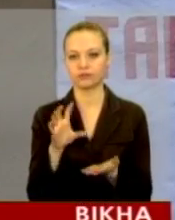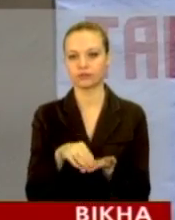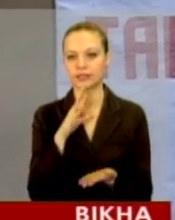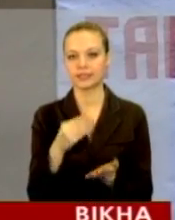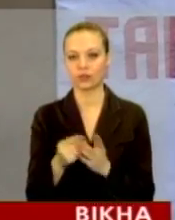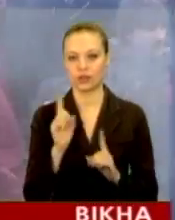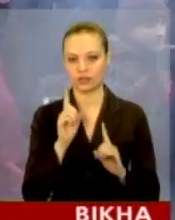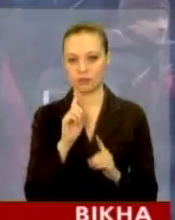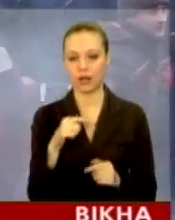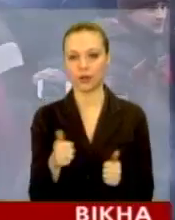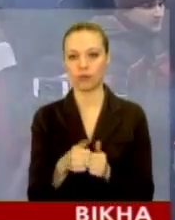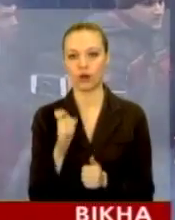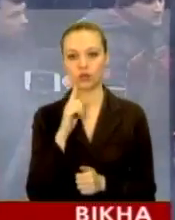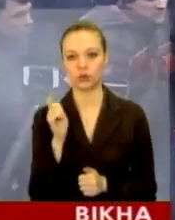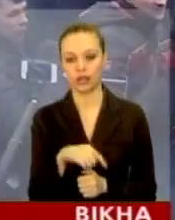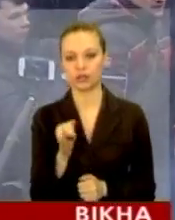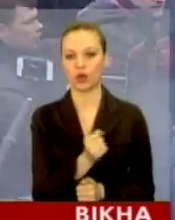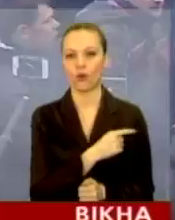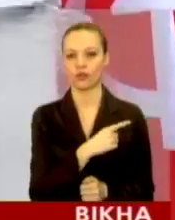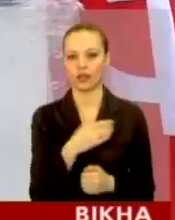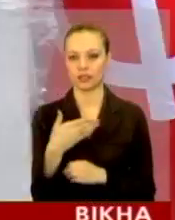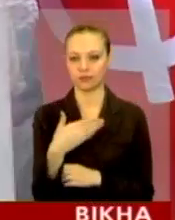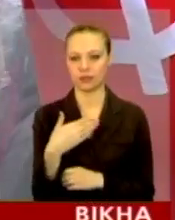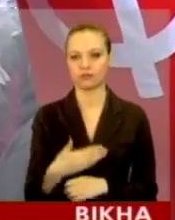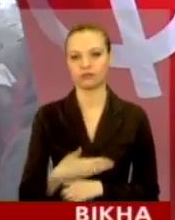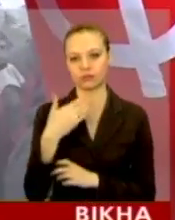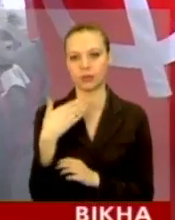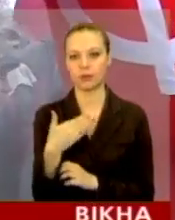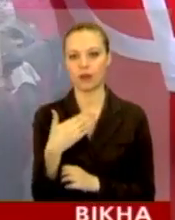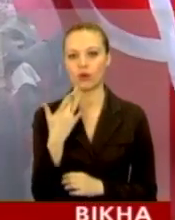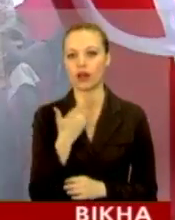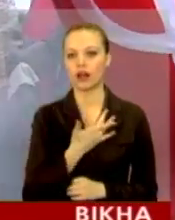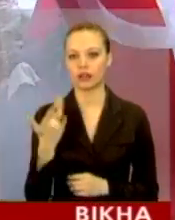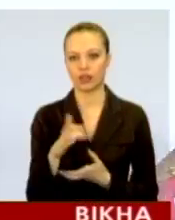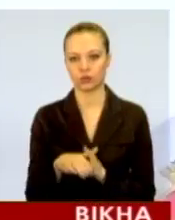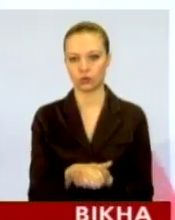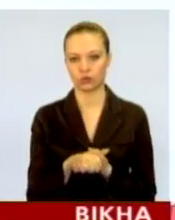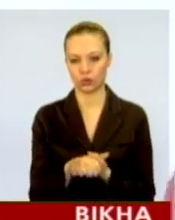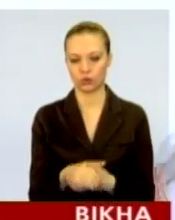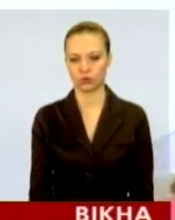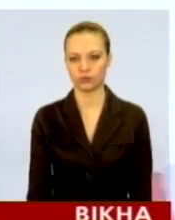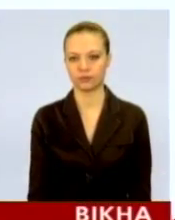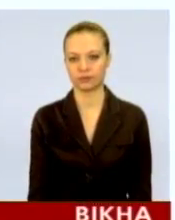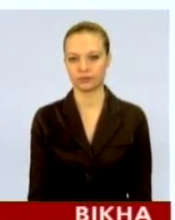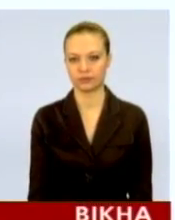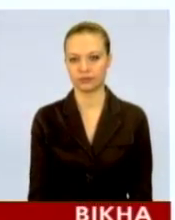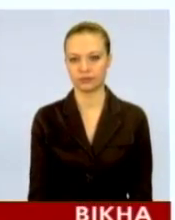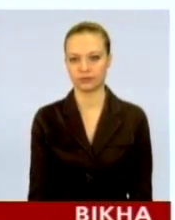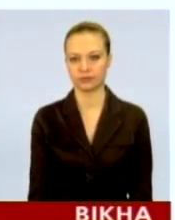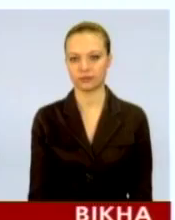своє зібрання. Поряд із українським та одеським стягами підіймають прапор Радянського Союзу.